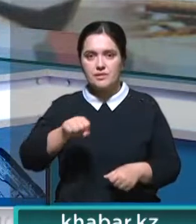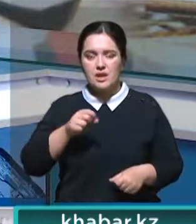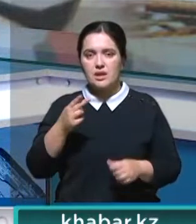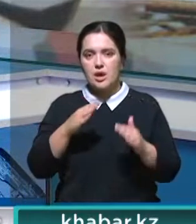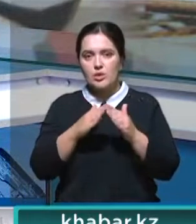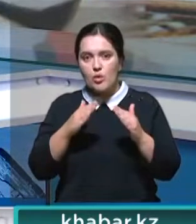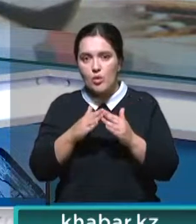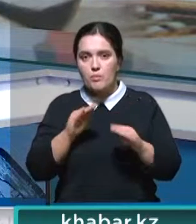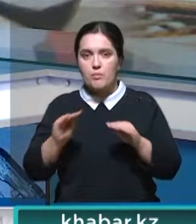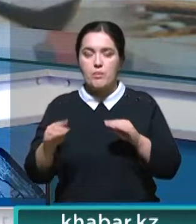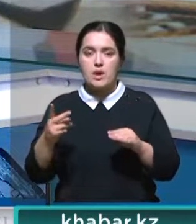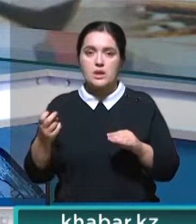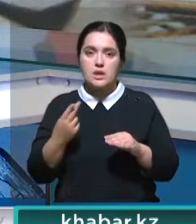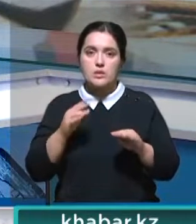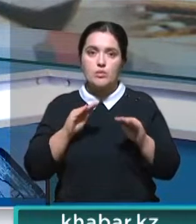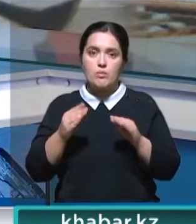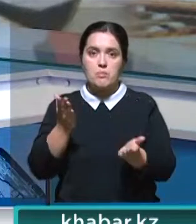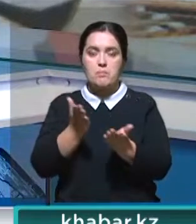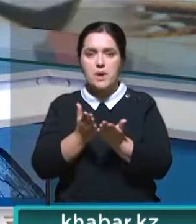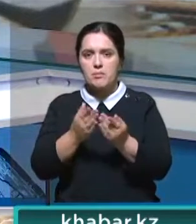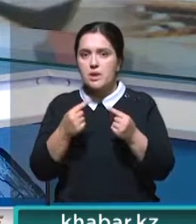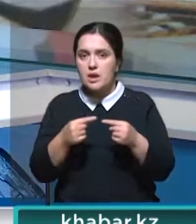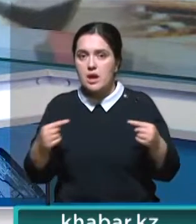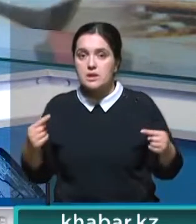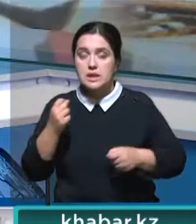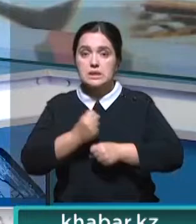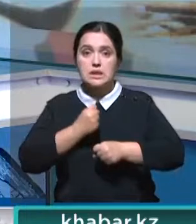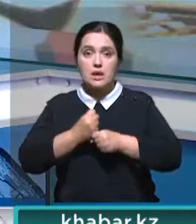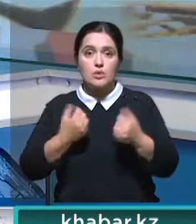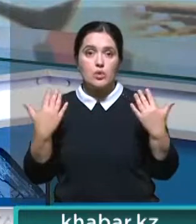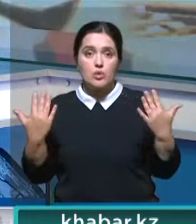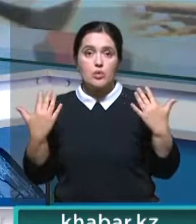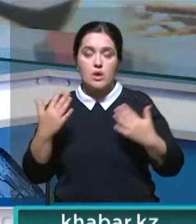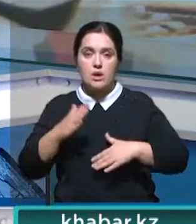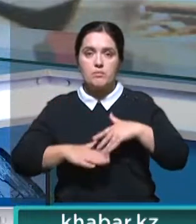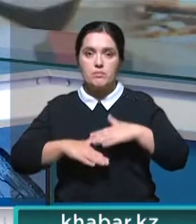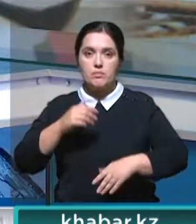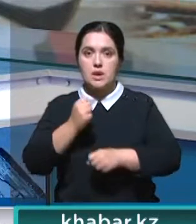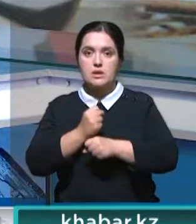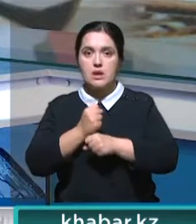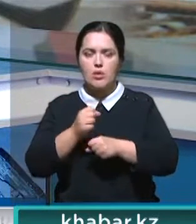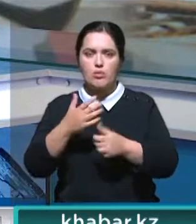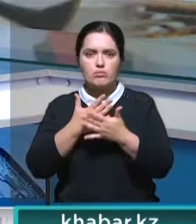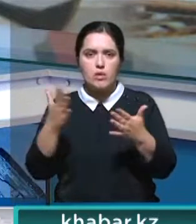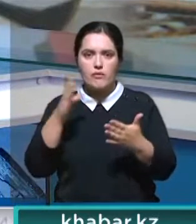утвари, национальные сувениры, мебель и многое другое. Изделия декоративно-прикладного искусства пользуются большим